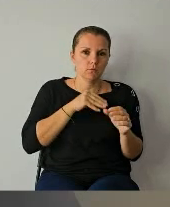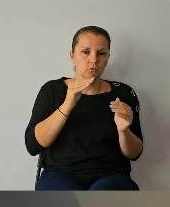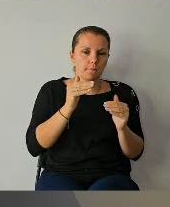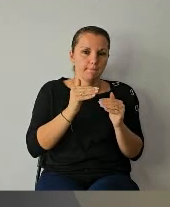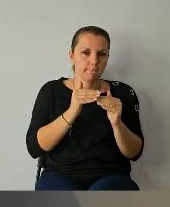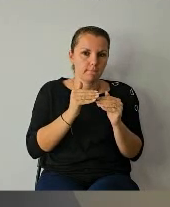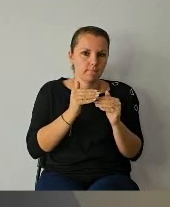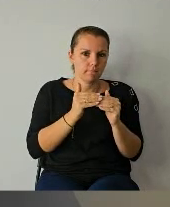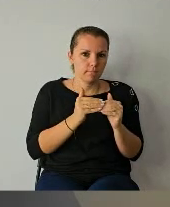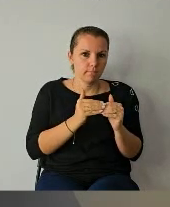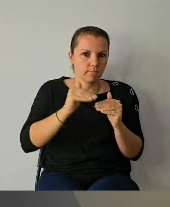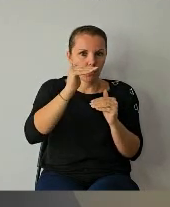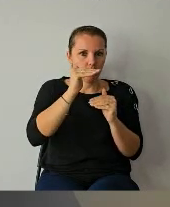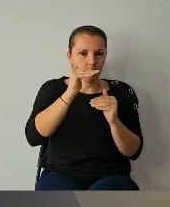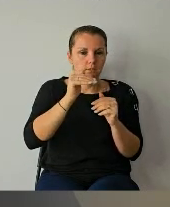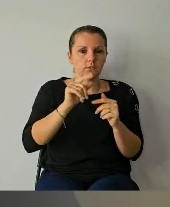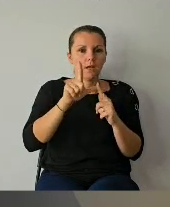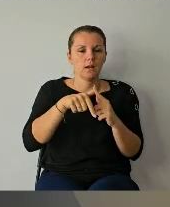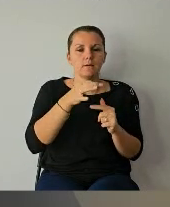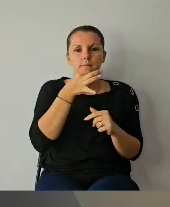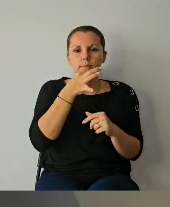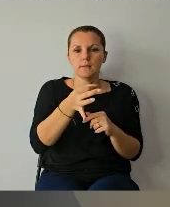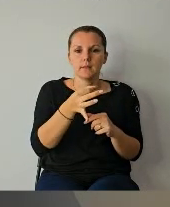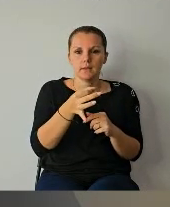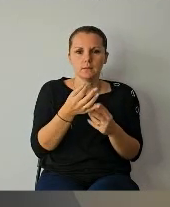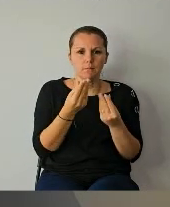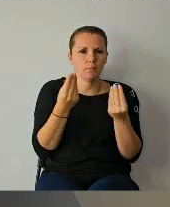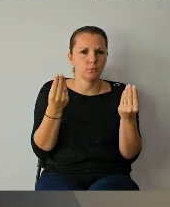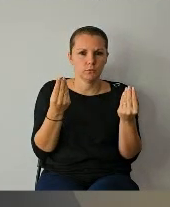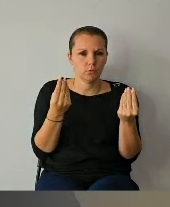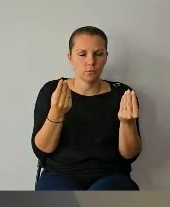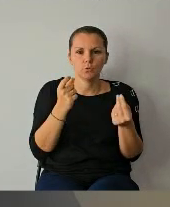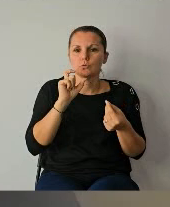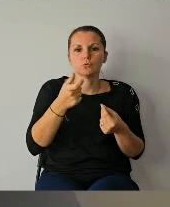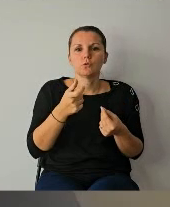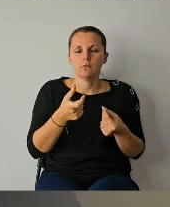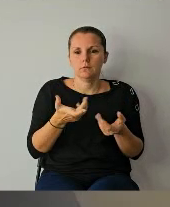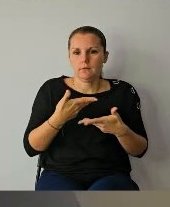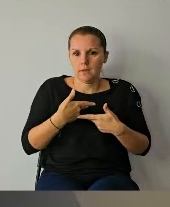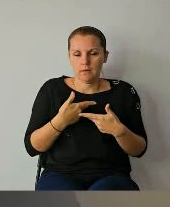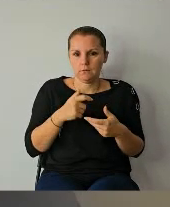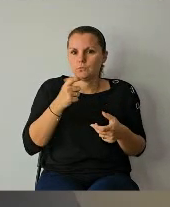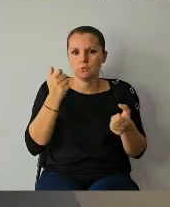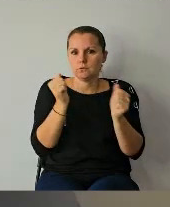podnieść. Tylko teraz pytanie jest takie, po co i co to w ogóle ma dać?